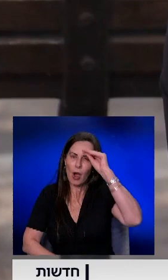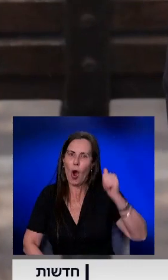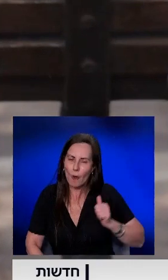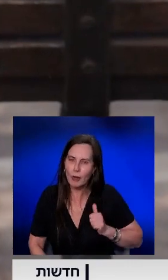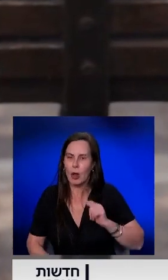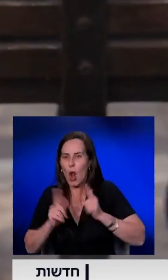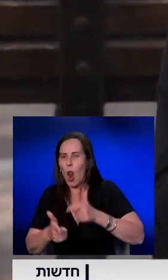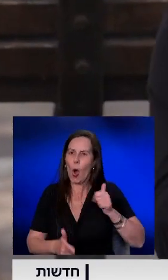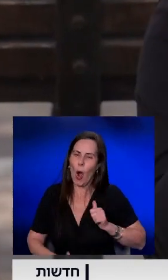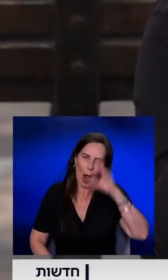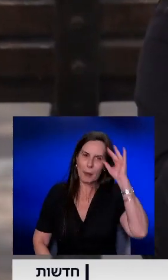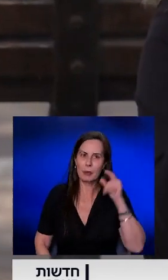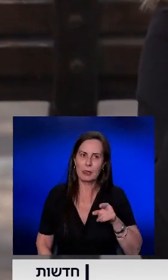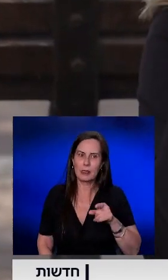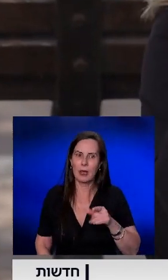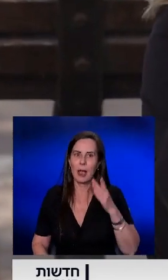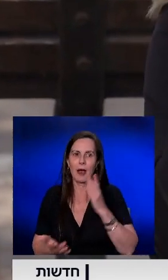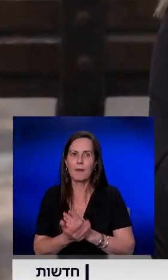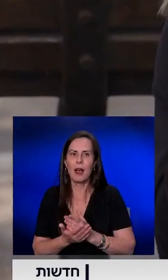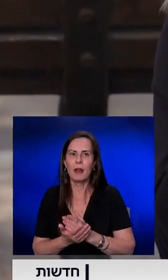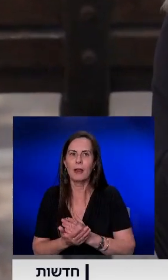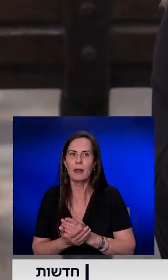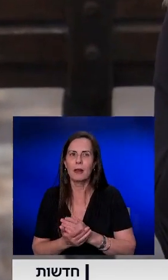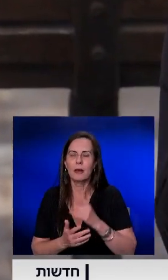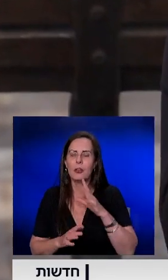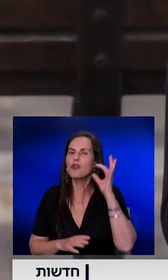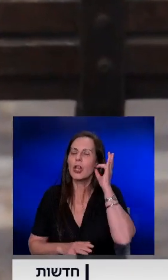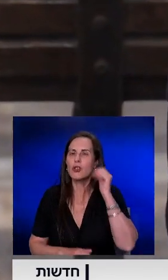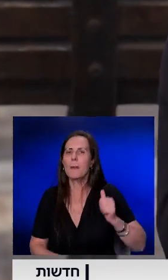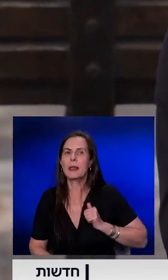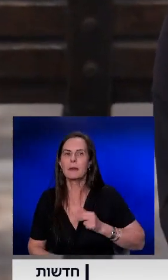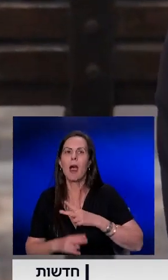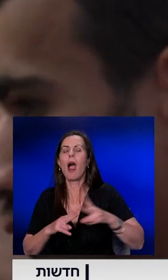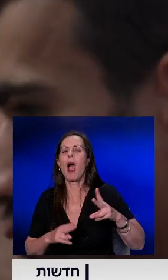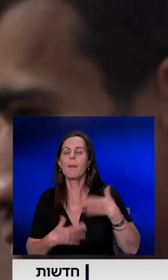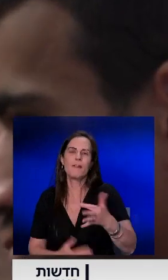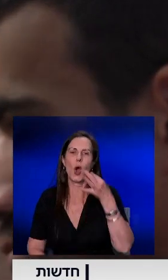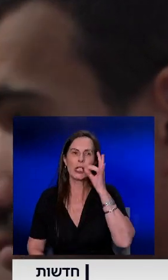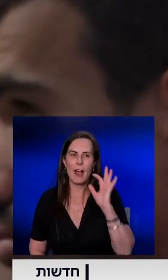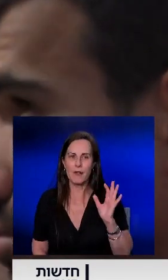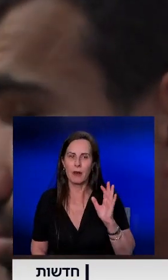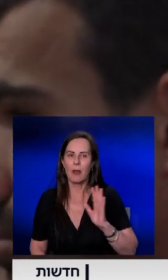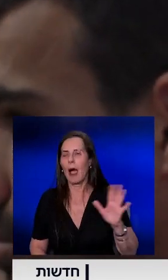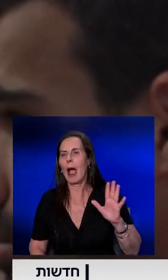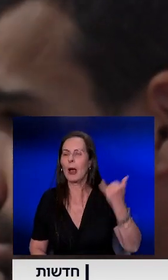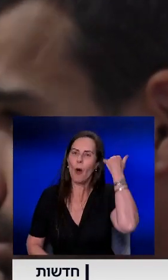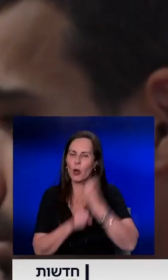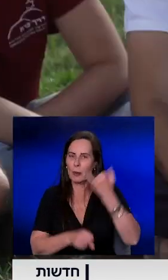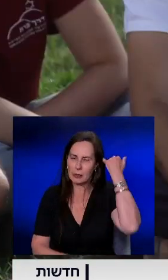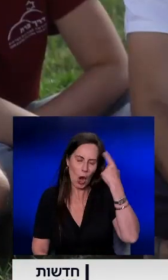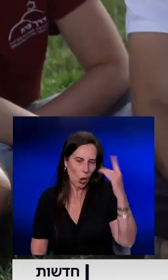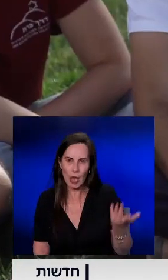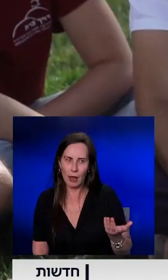לוחמים, לוחמות, זה להוציא כבר מהטייפ הזה שנשים בצבא הן רק מגישות קפה, רלשיות, לא יודעת